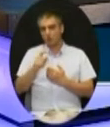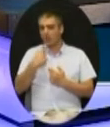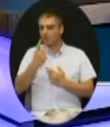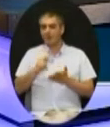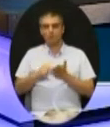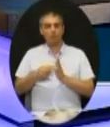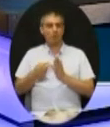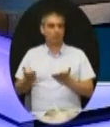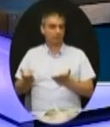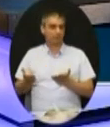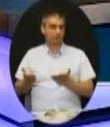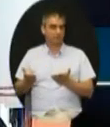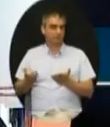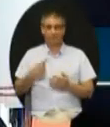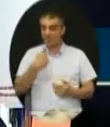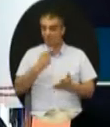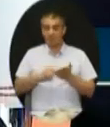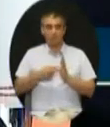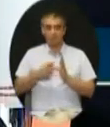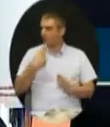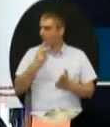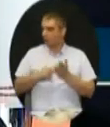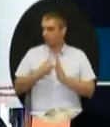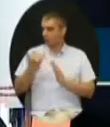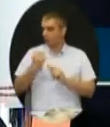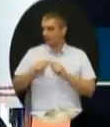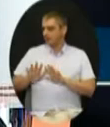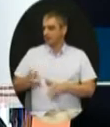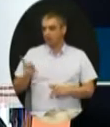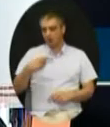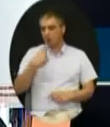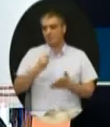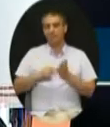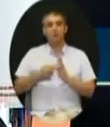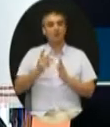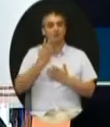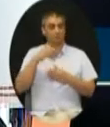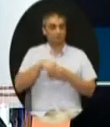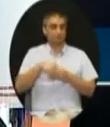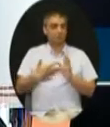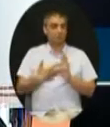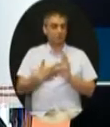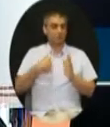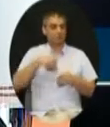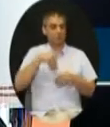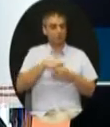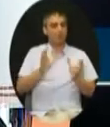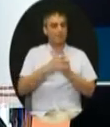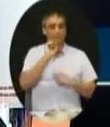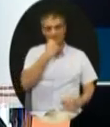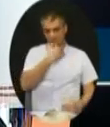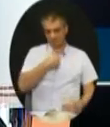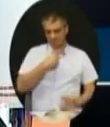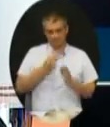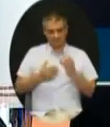אמירה פוליטית. אמירות פוליטיות... אמירה פוליטית לא בכלל גזענית, יכולה להיות אמירה פוליטית... חלק מהביקורת שאנחנו במחנה הציוני,